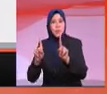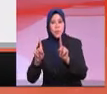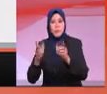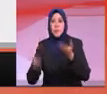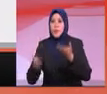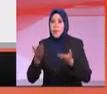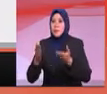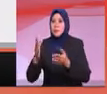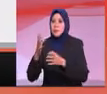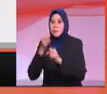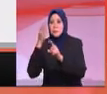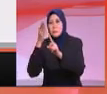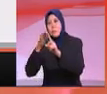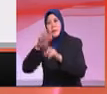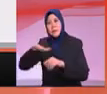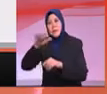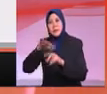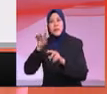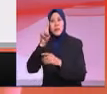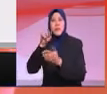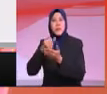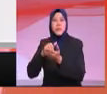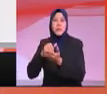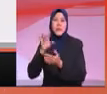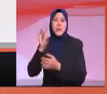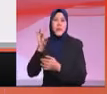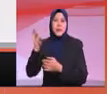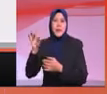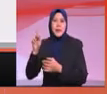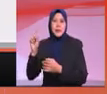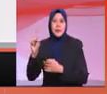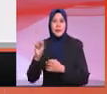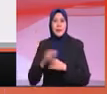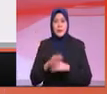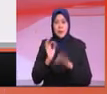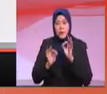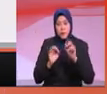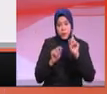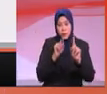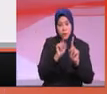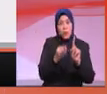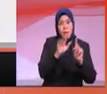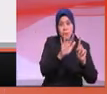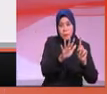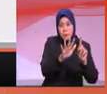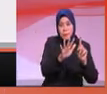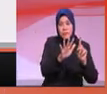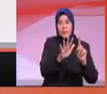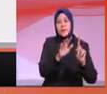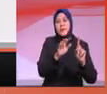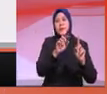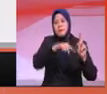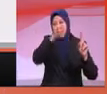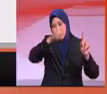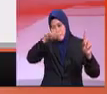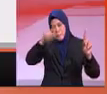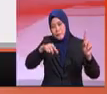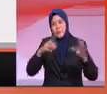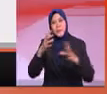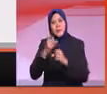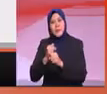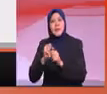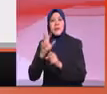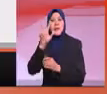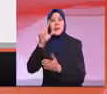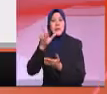jangkakan 1,388 kes. Dan kalau R0 ialah 1.5, kita sepatutnya mendapat jangkaan kes ialah